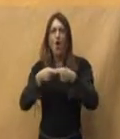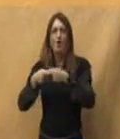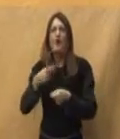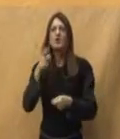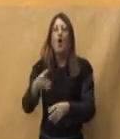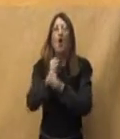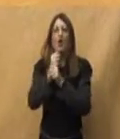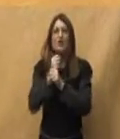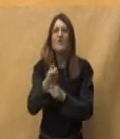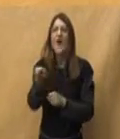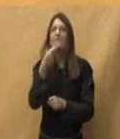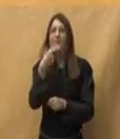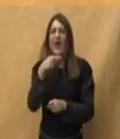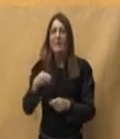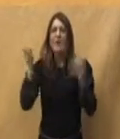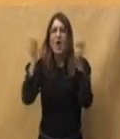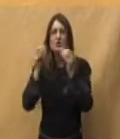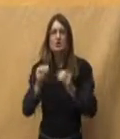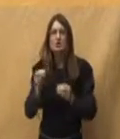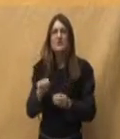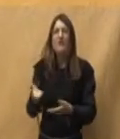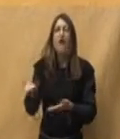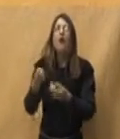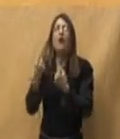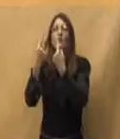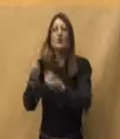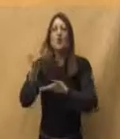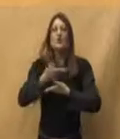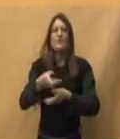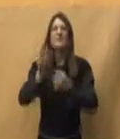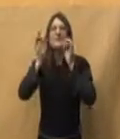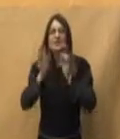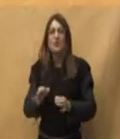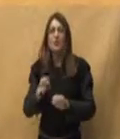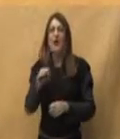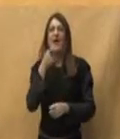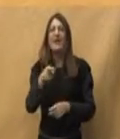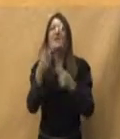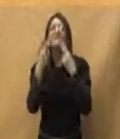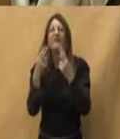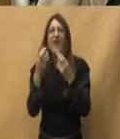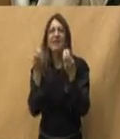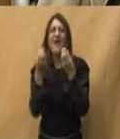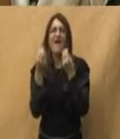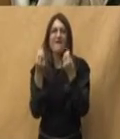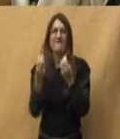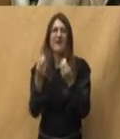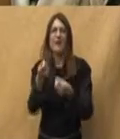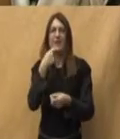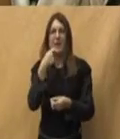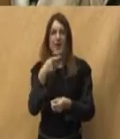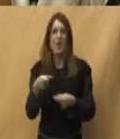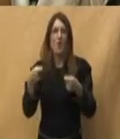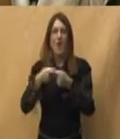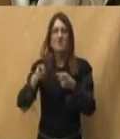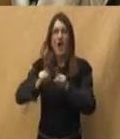održivi prehrambeni sustavi u svrhu dostupnosti sigurne hrane i nutritivno vrijedne hrane. Apelira se na